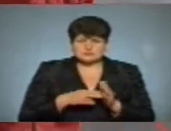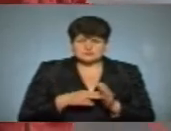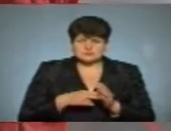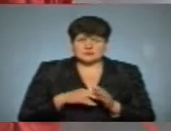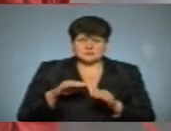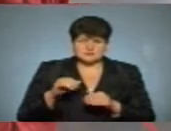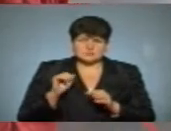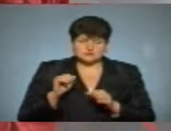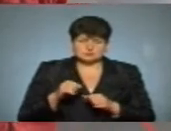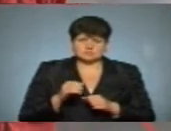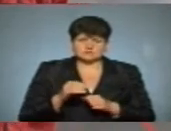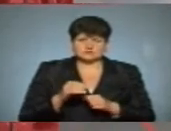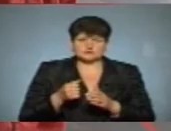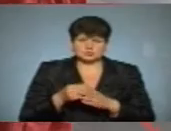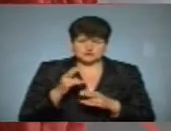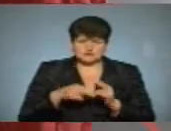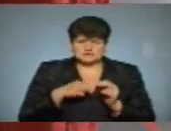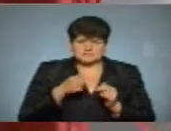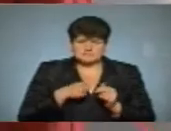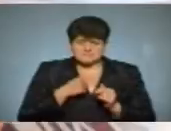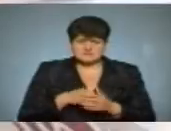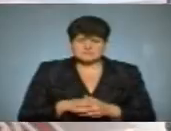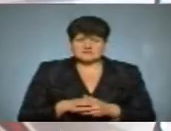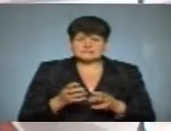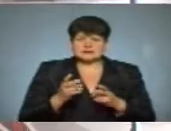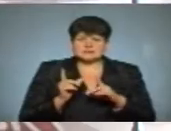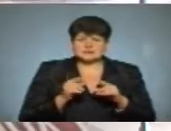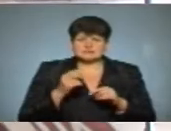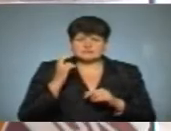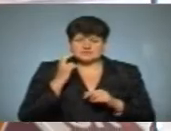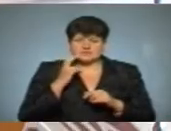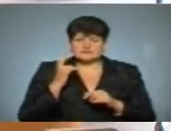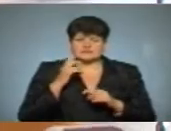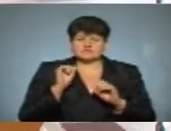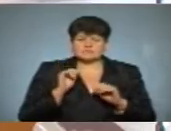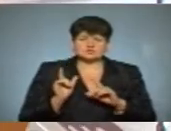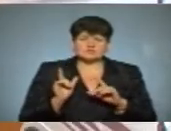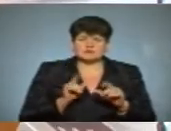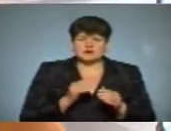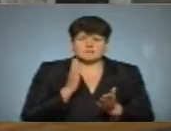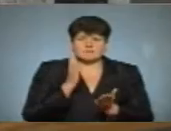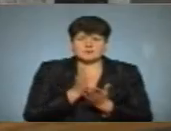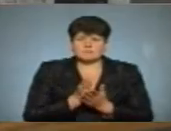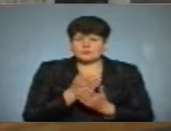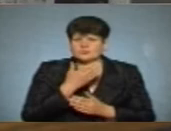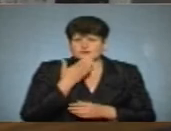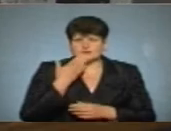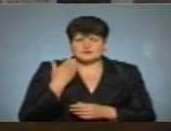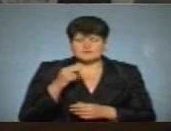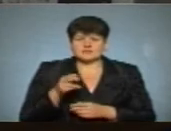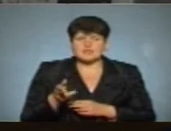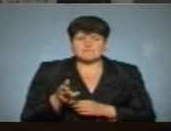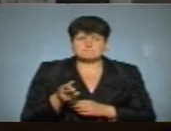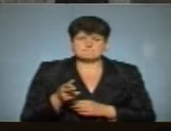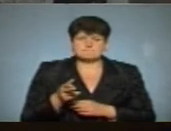На пізніше може бути. Десь до кінця місяця, так? Так. Треба їхати до Києва, з Києва можна виїхати. Прямого нема. Якщо пасажир бажає